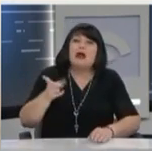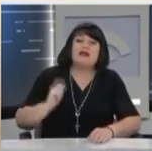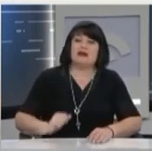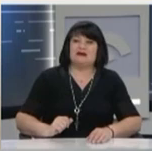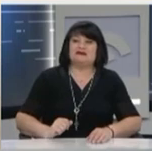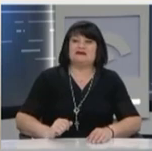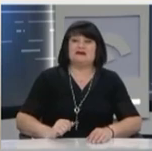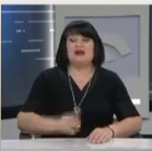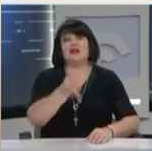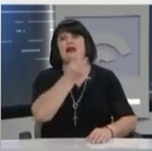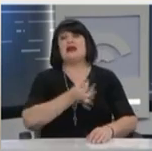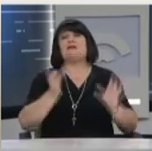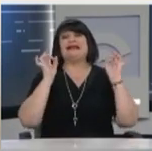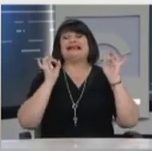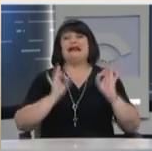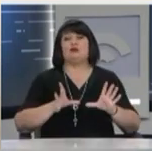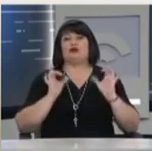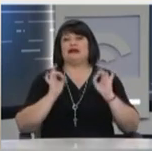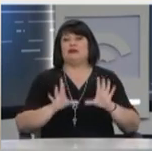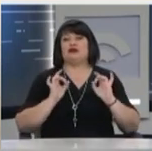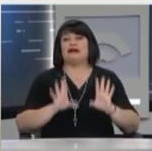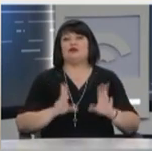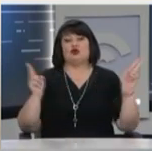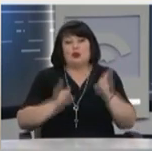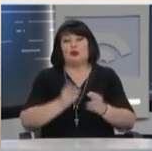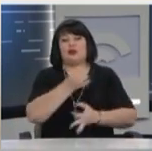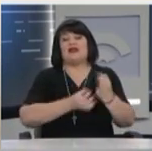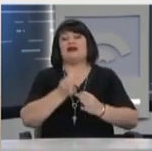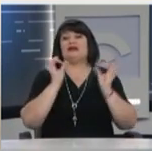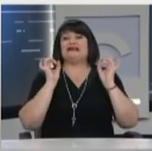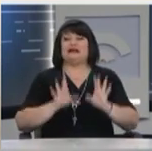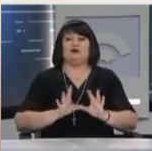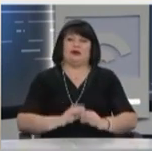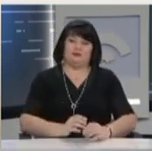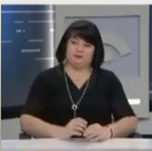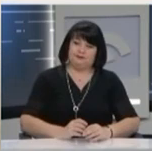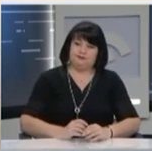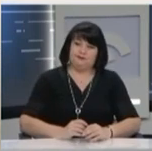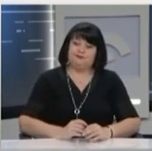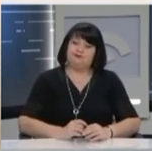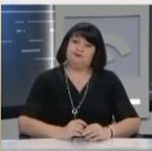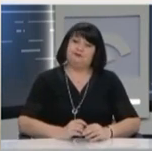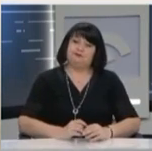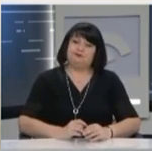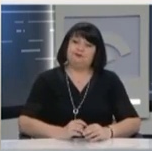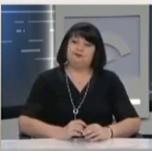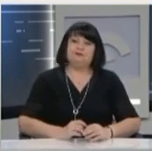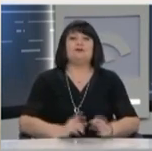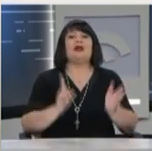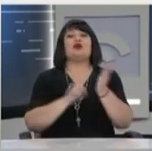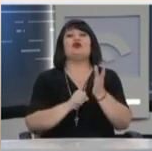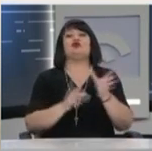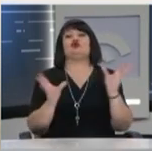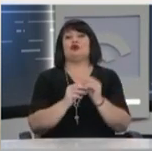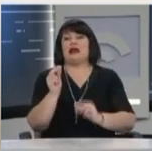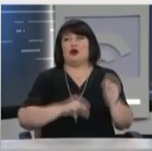τα οποία δεν τα συζητήσατε ούτε ως λιτή αναφορά δεν λέχθηκε από το στόμα σας. Πάμε στο υπόλοιπο. Εκλογικός